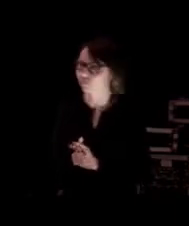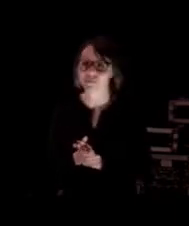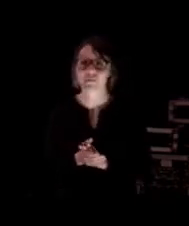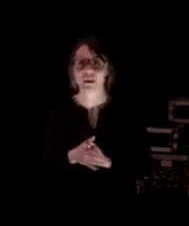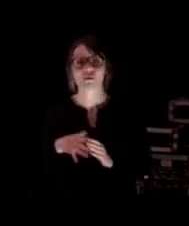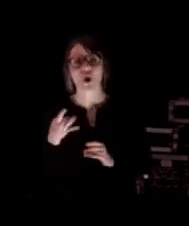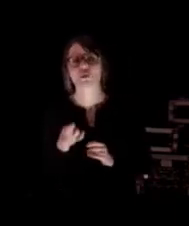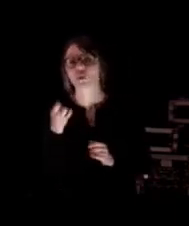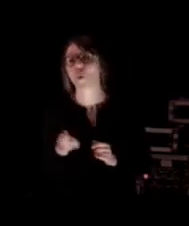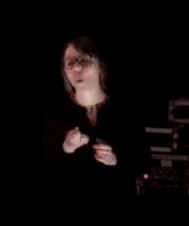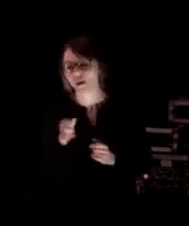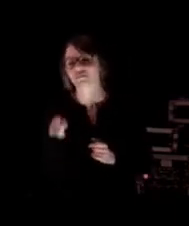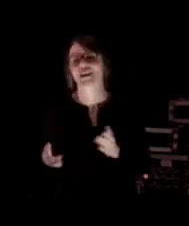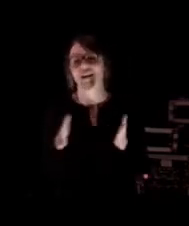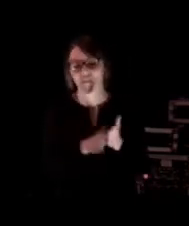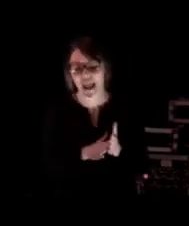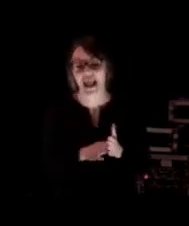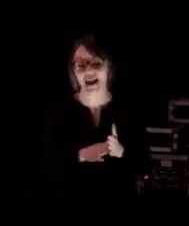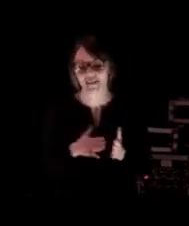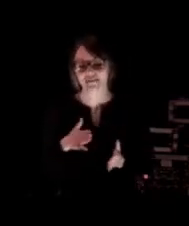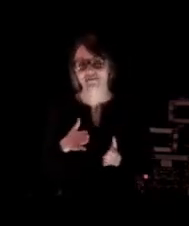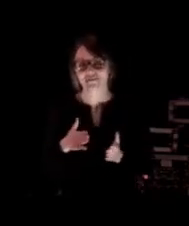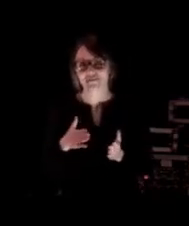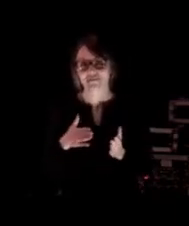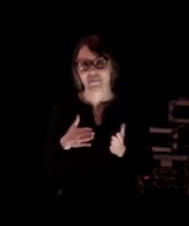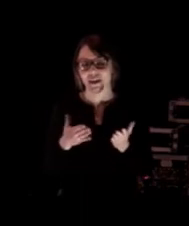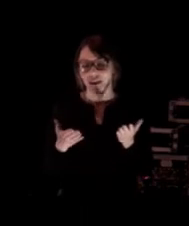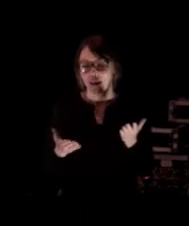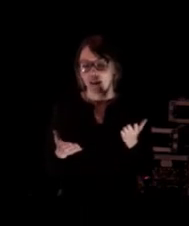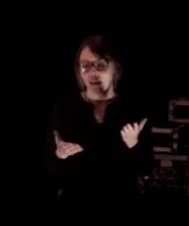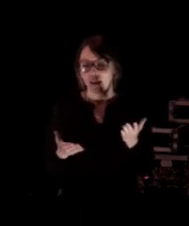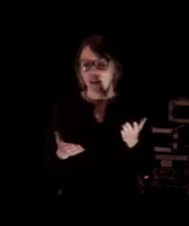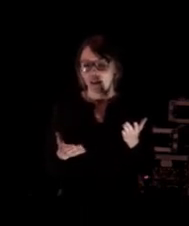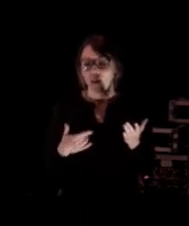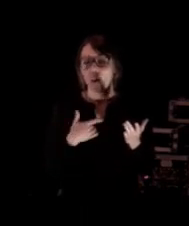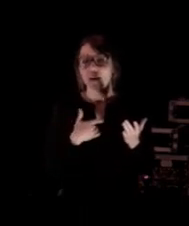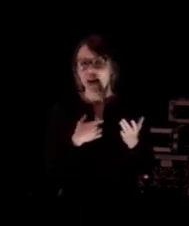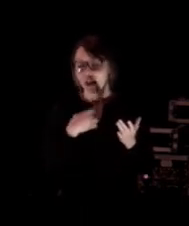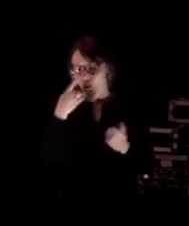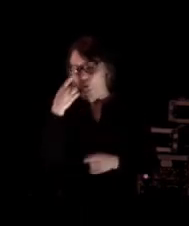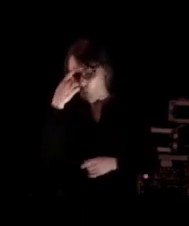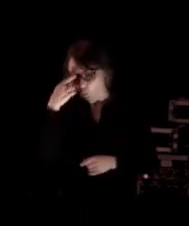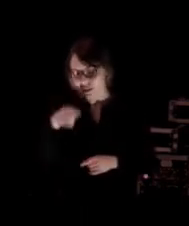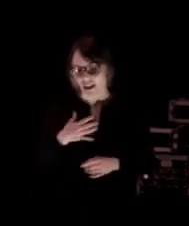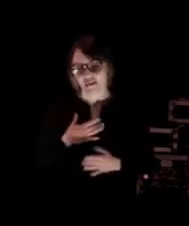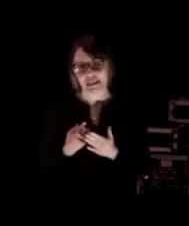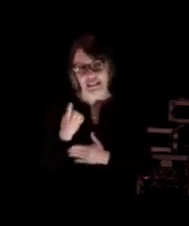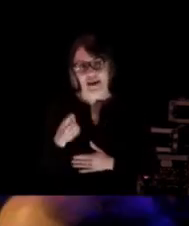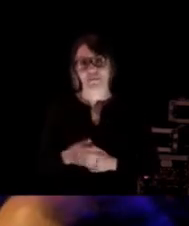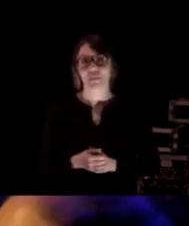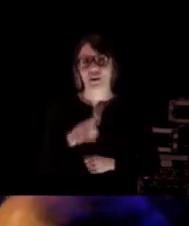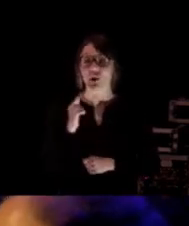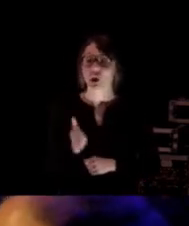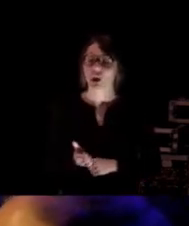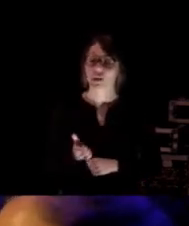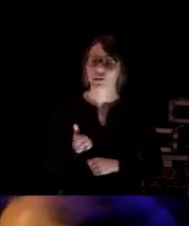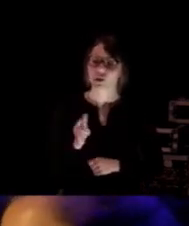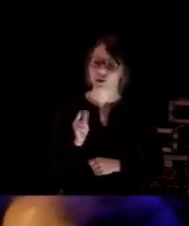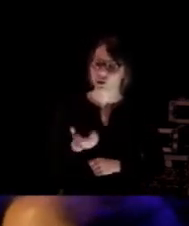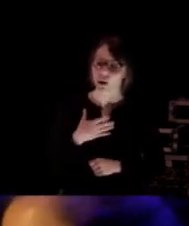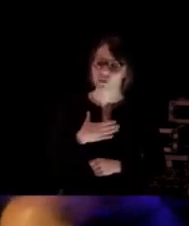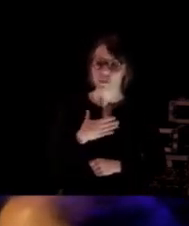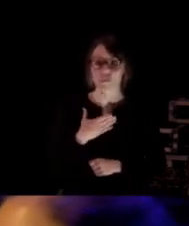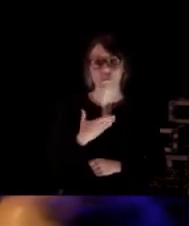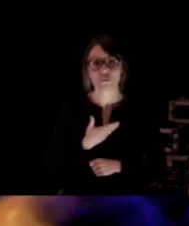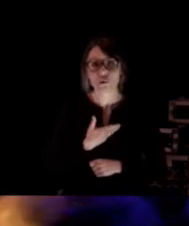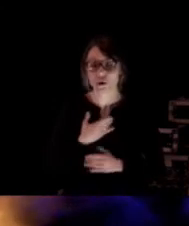Fra vår side så vil jeg stå. Og ja, jeg har tro på det, fordi at det ligger mye i det